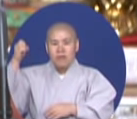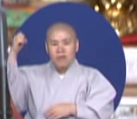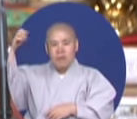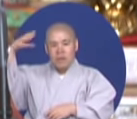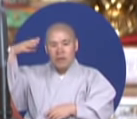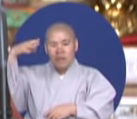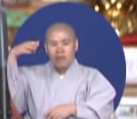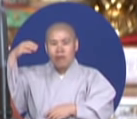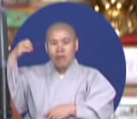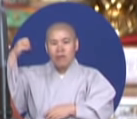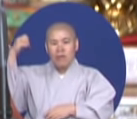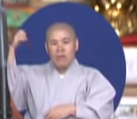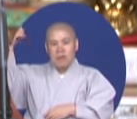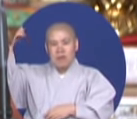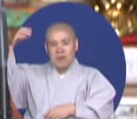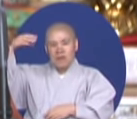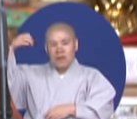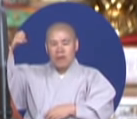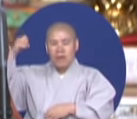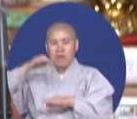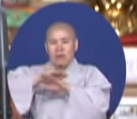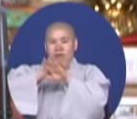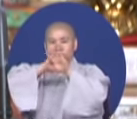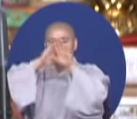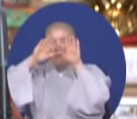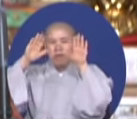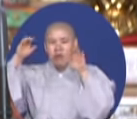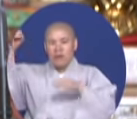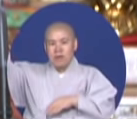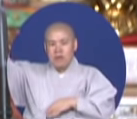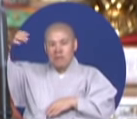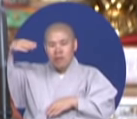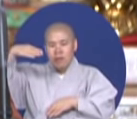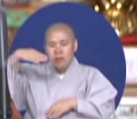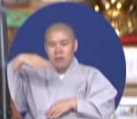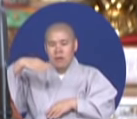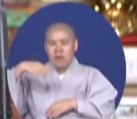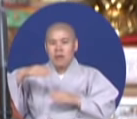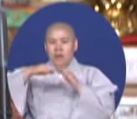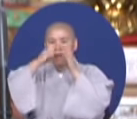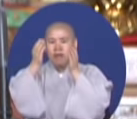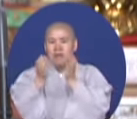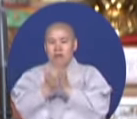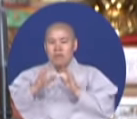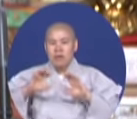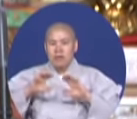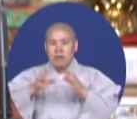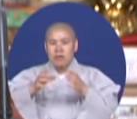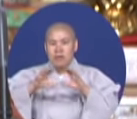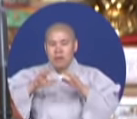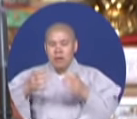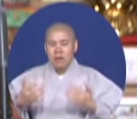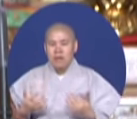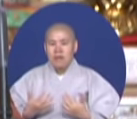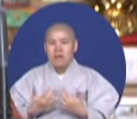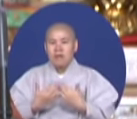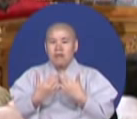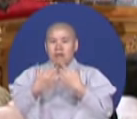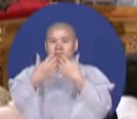광명조요가 변시방이라 광명이 환히 비치는 게 시방세계에 두루시 꽉